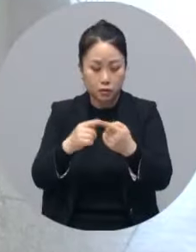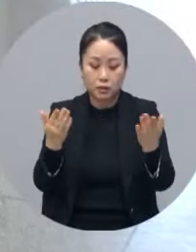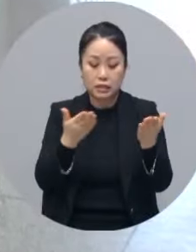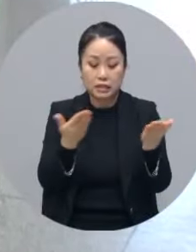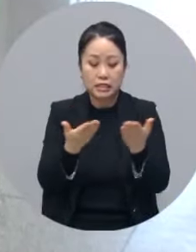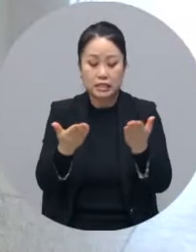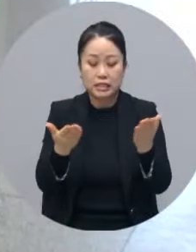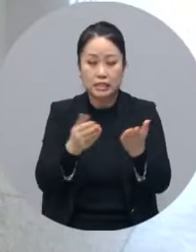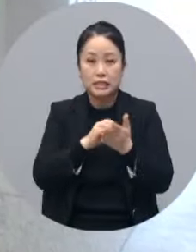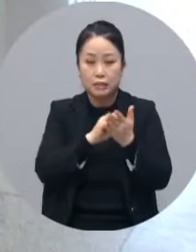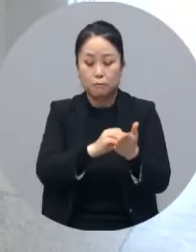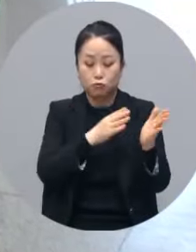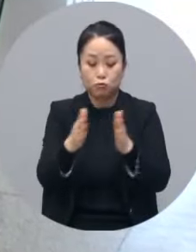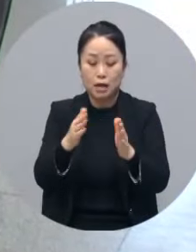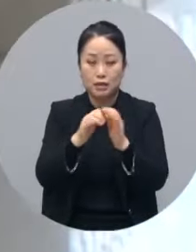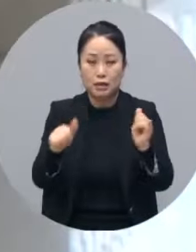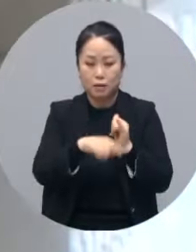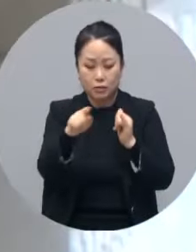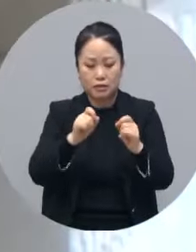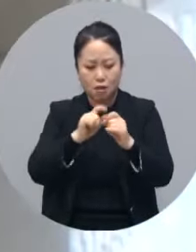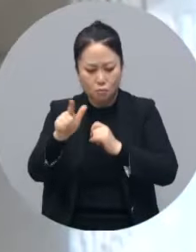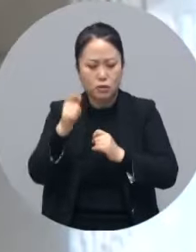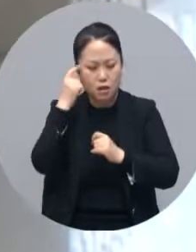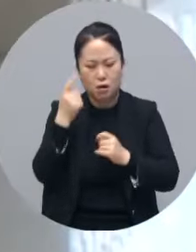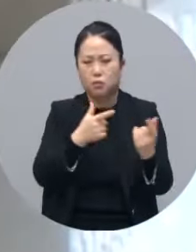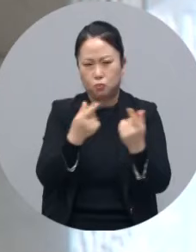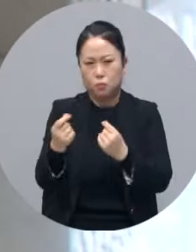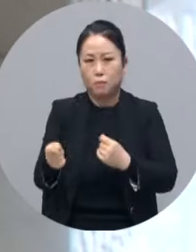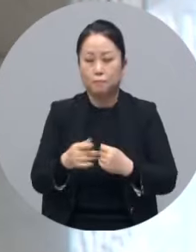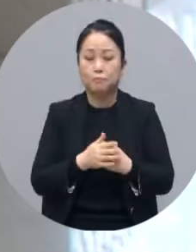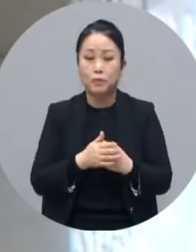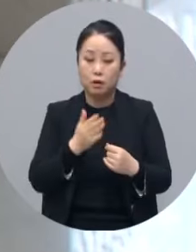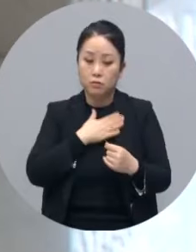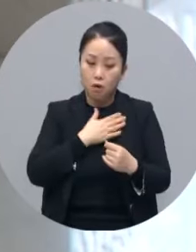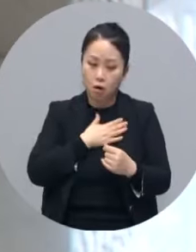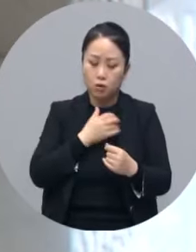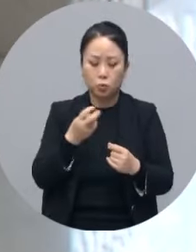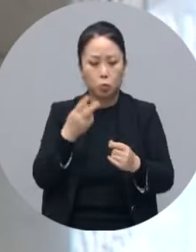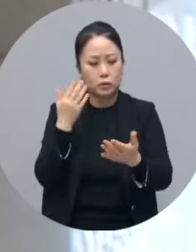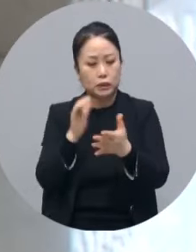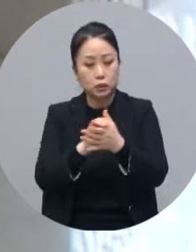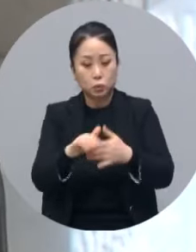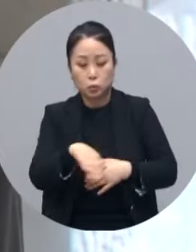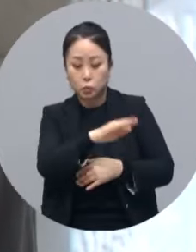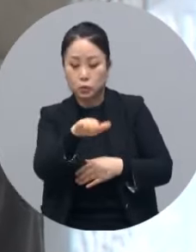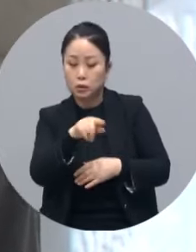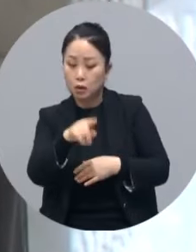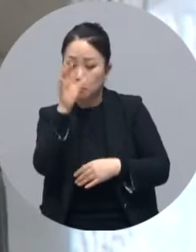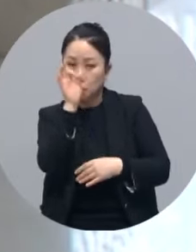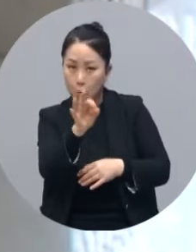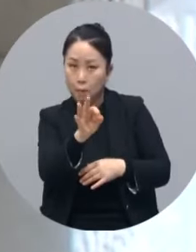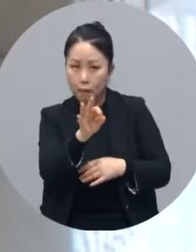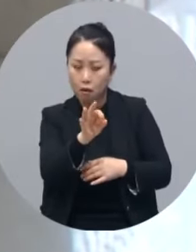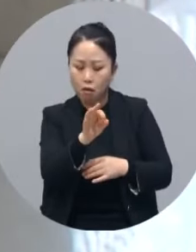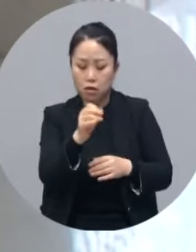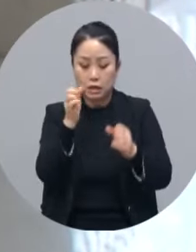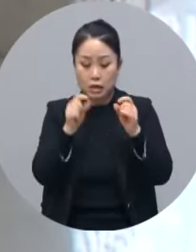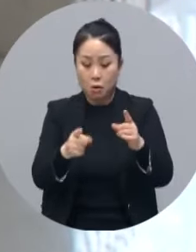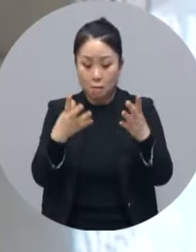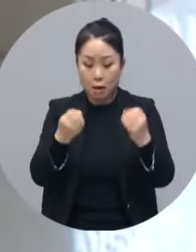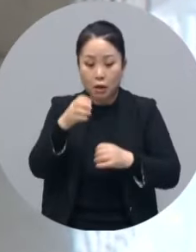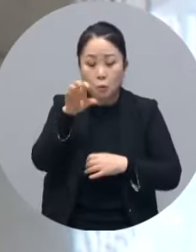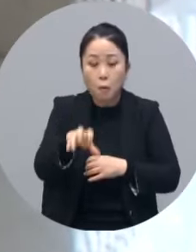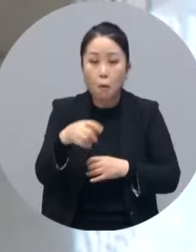똑같습니다. 저도 그렇고 이제 다른 친구들도 그렇고 그래도 열려있는 기회는 수도권이라고 생각을